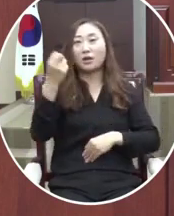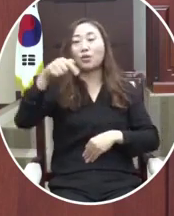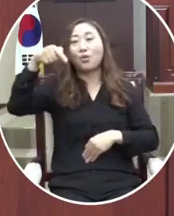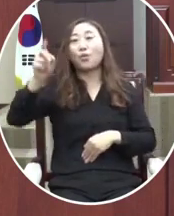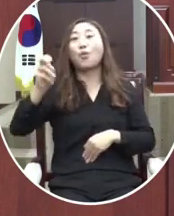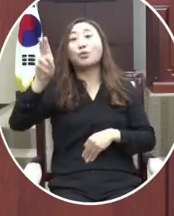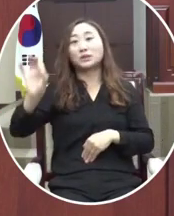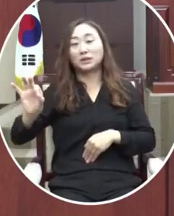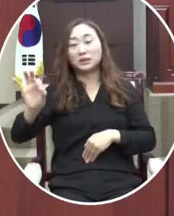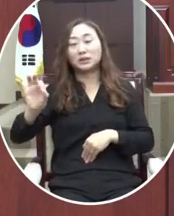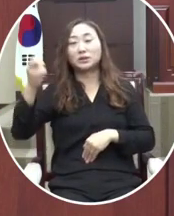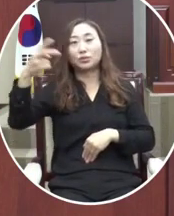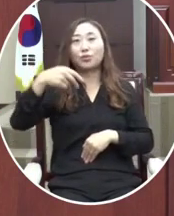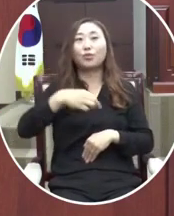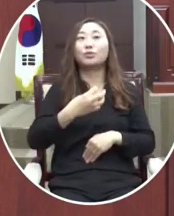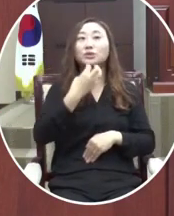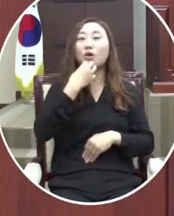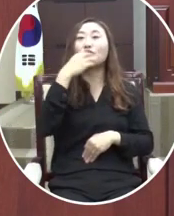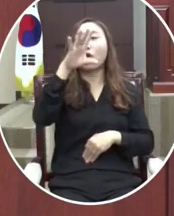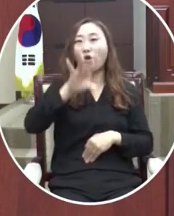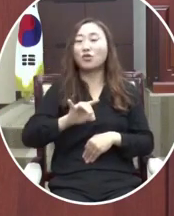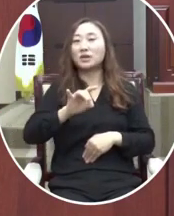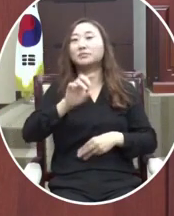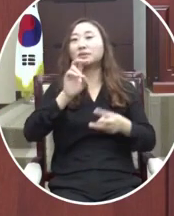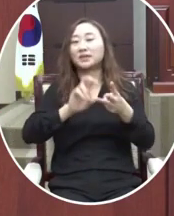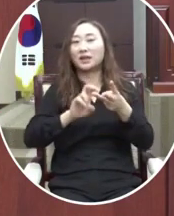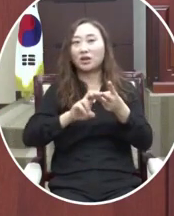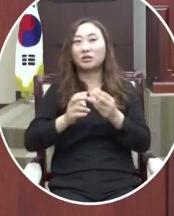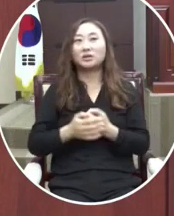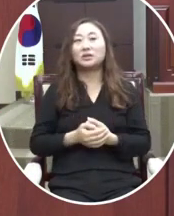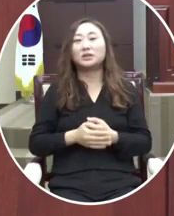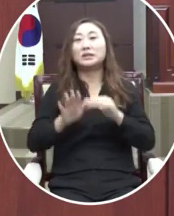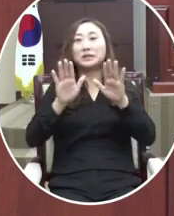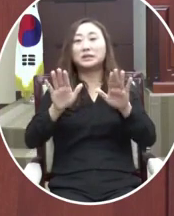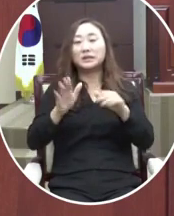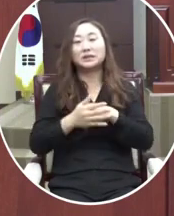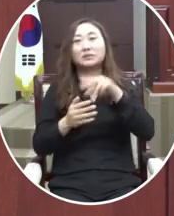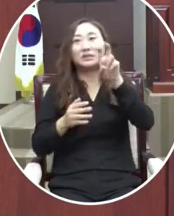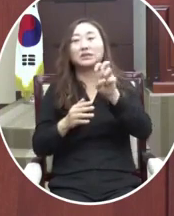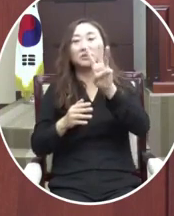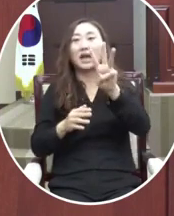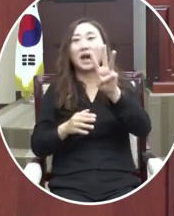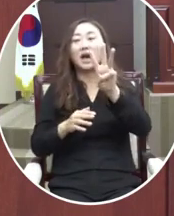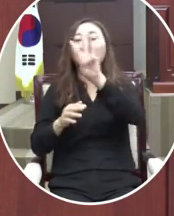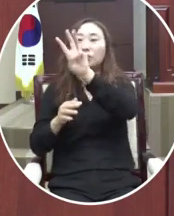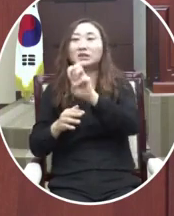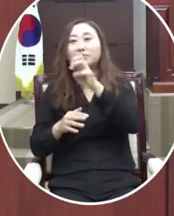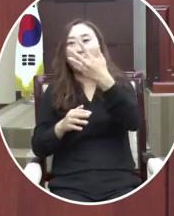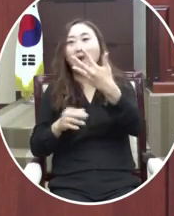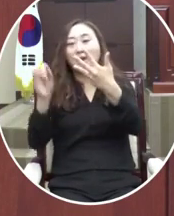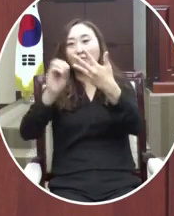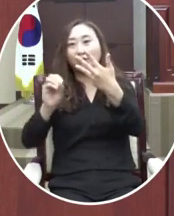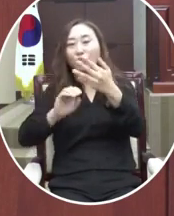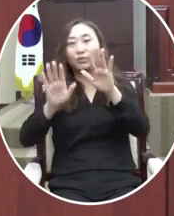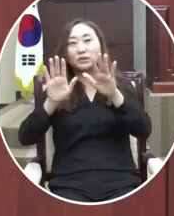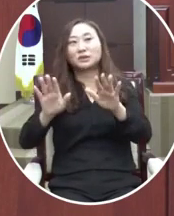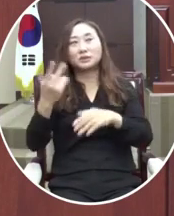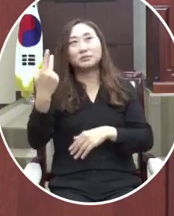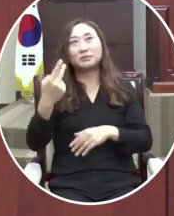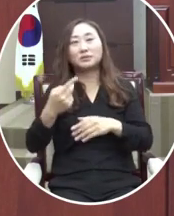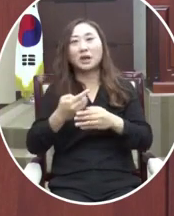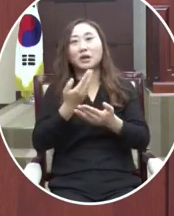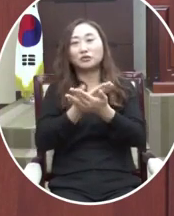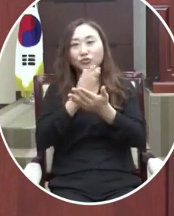공 구민 체육센터와 서울 어울림 체육 센터는 각각 공정률 24% 28%